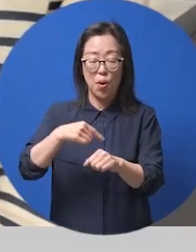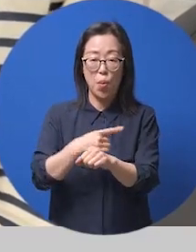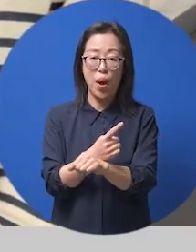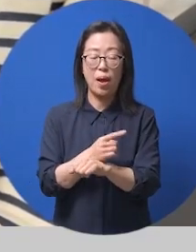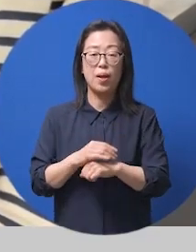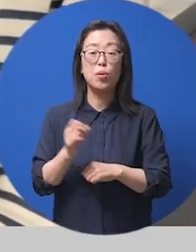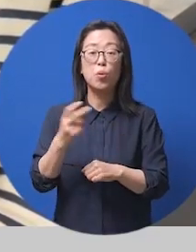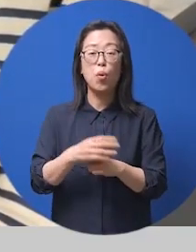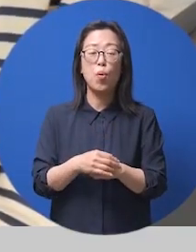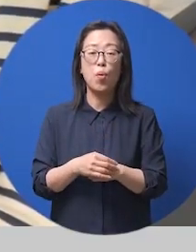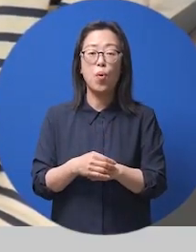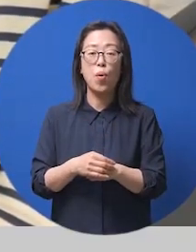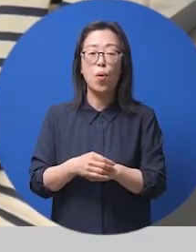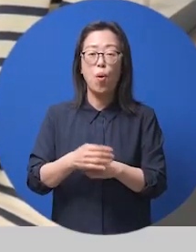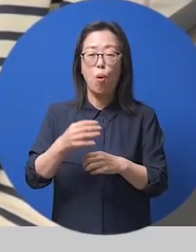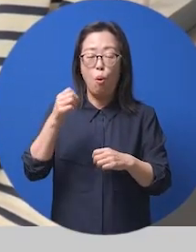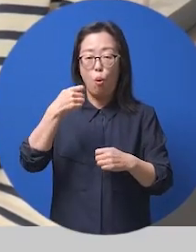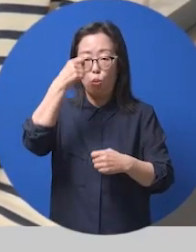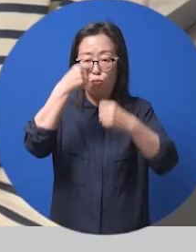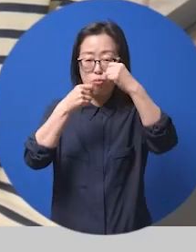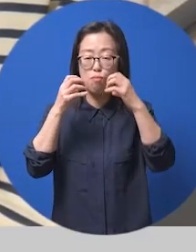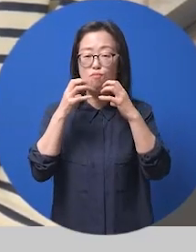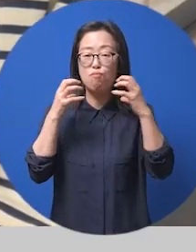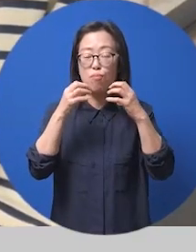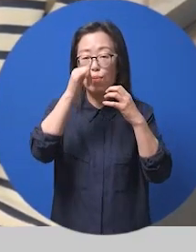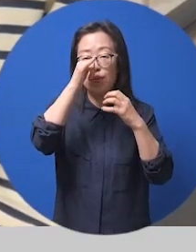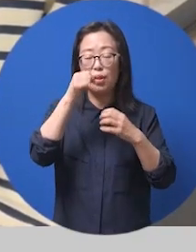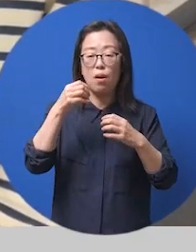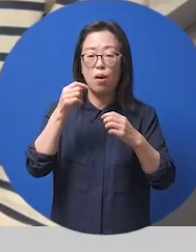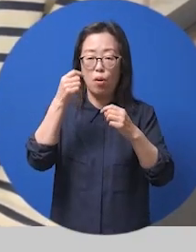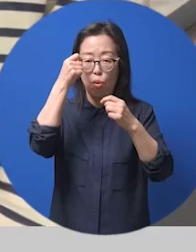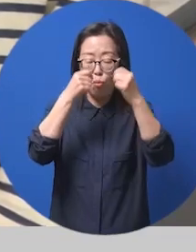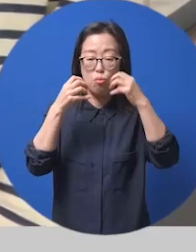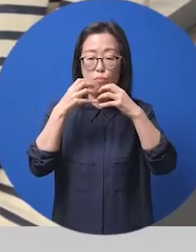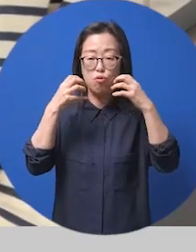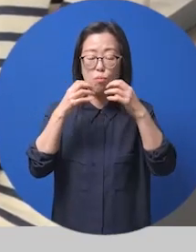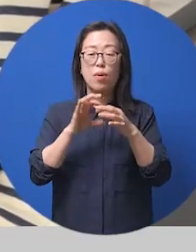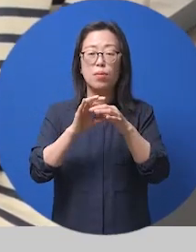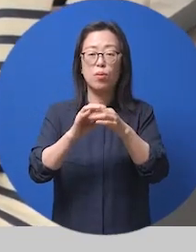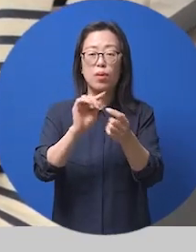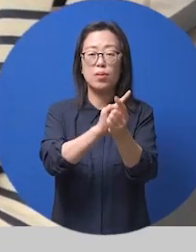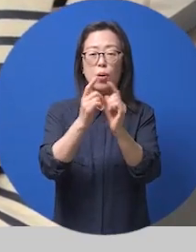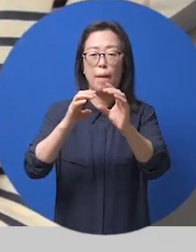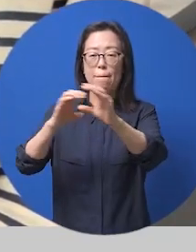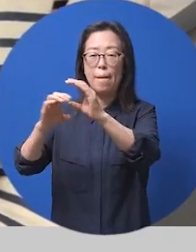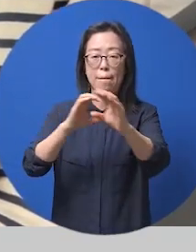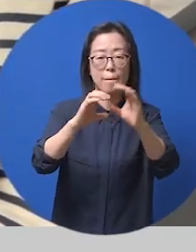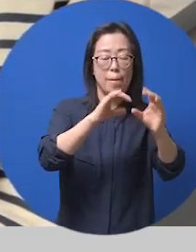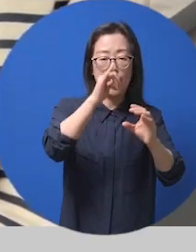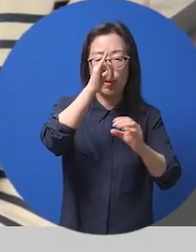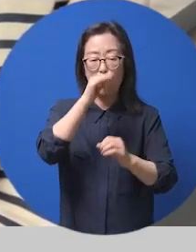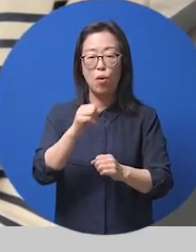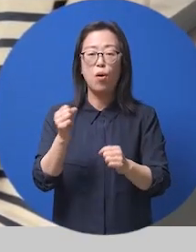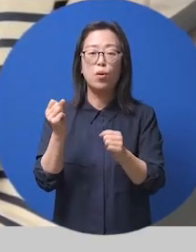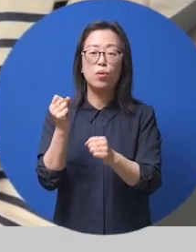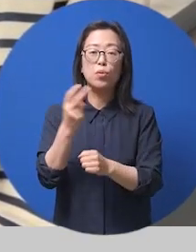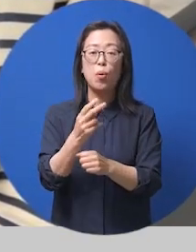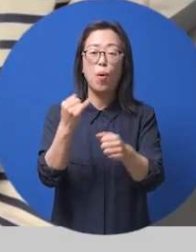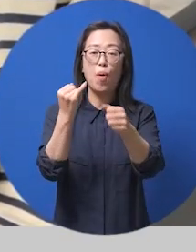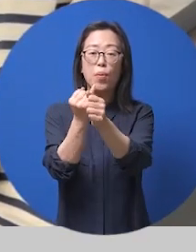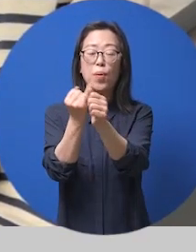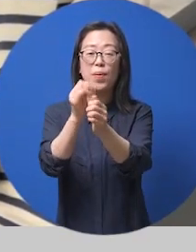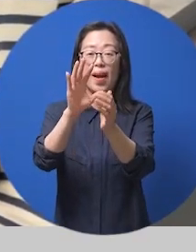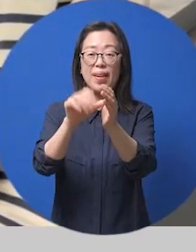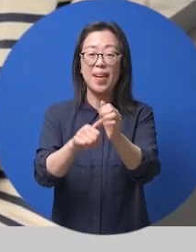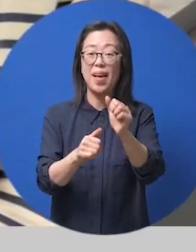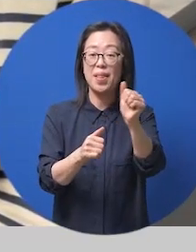이외에도 특이하게 이들은 울음주머니를 가지고 있는데요. 이 울음주머니를 통해서 서로 간에 의사소통을 하기도 하고